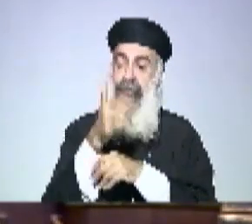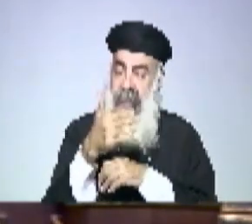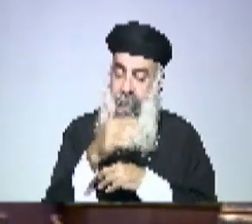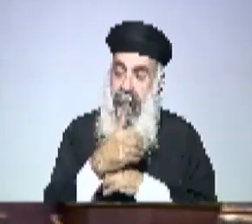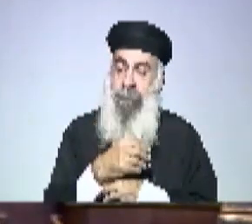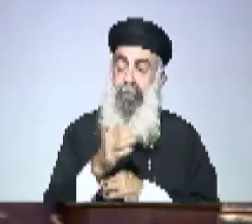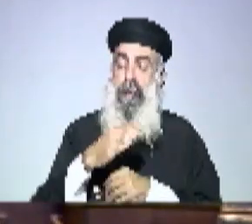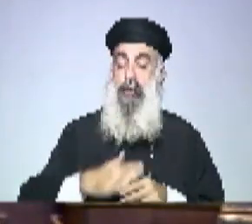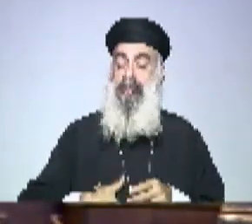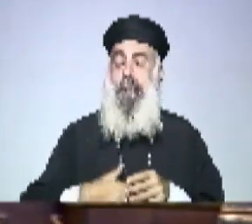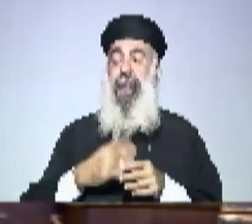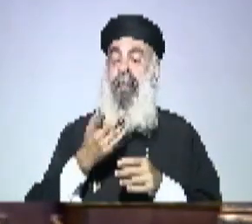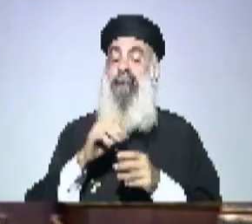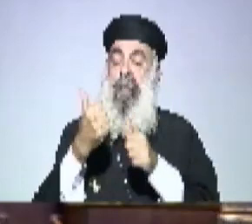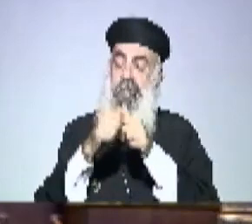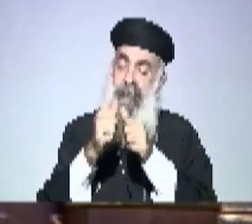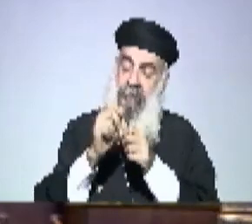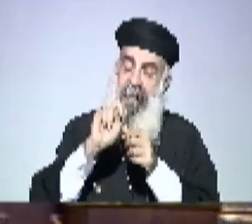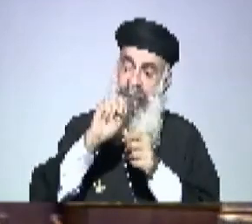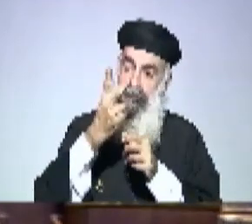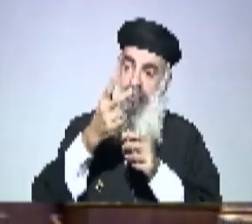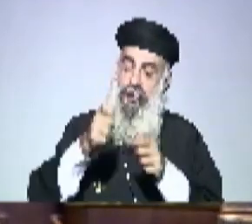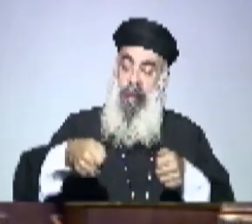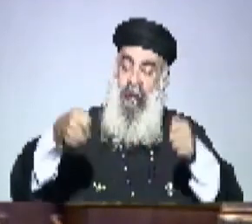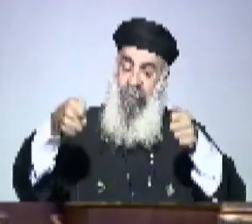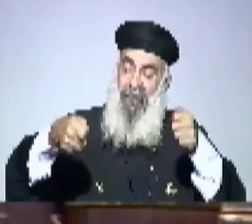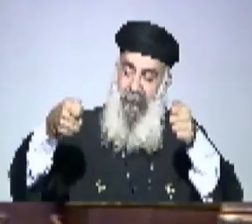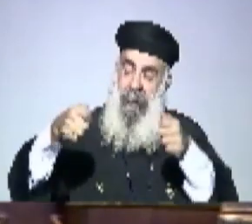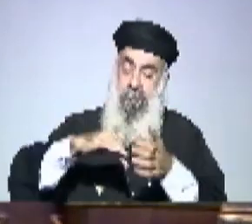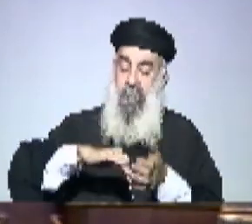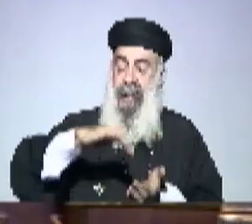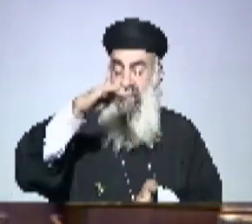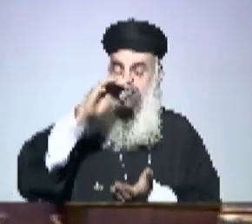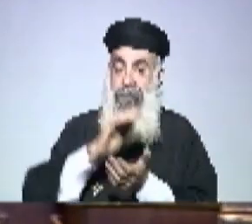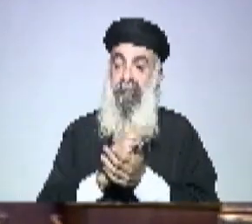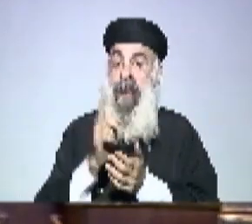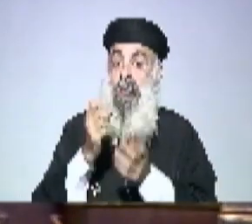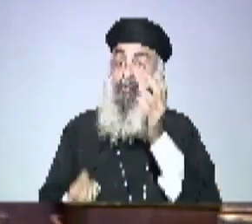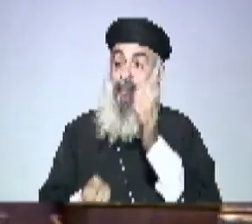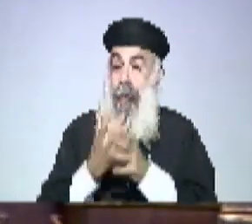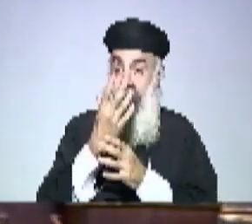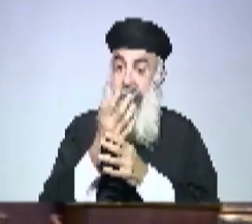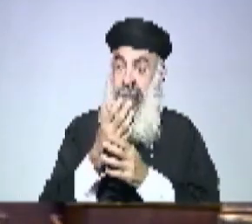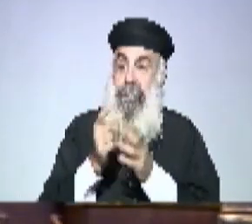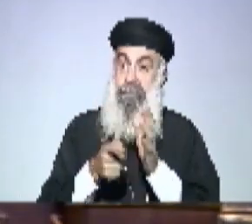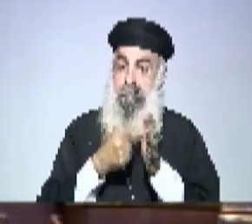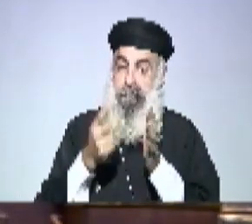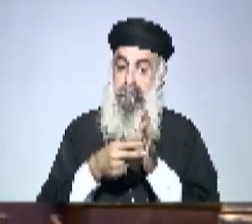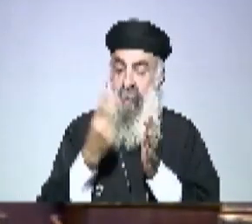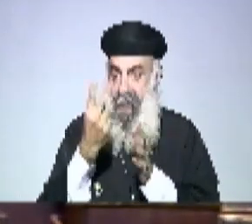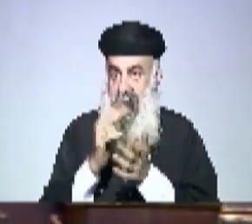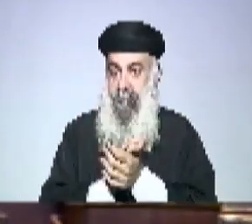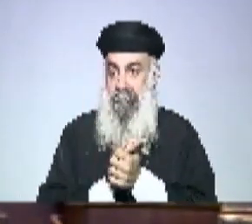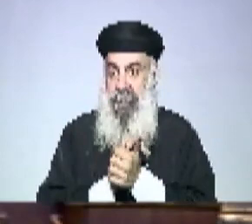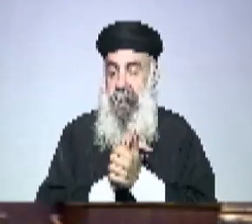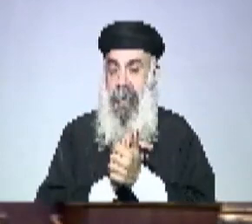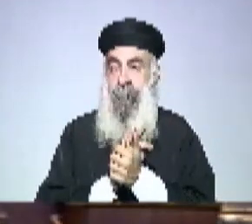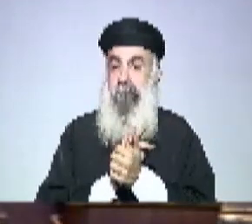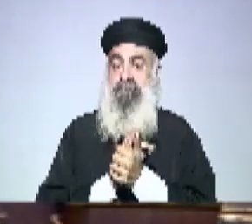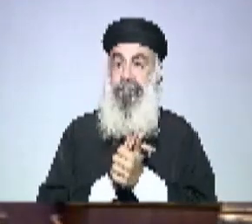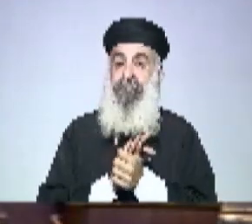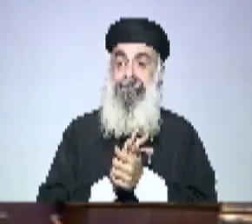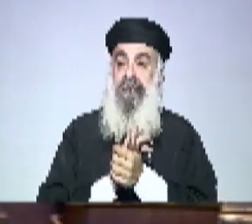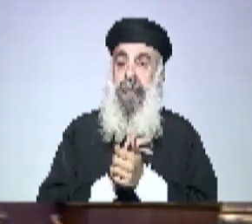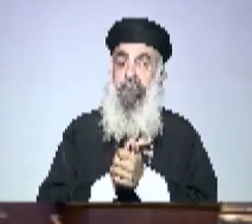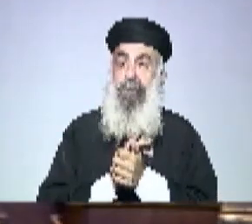وفاض عنهم 12ش قفه مملوءه والمعجزه دي عملها المسيح مرتين ده